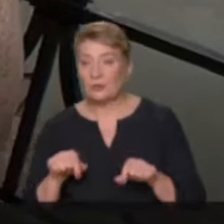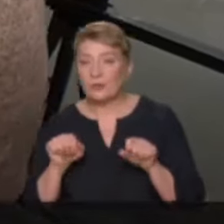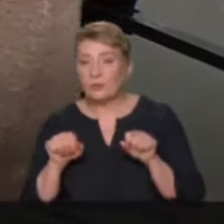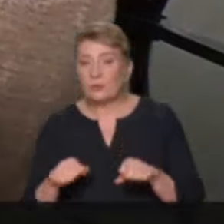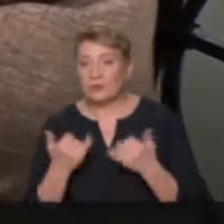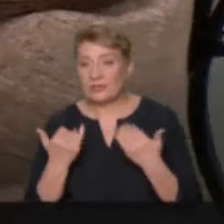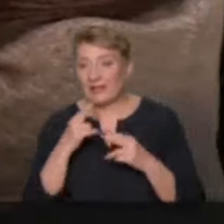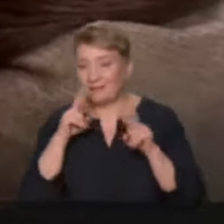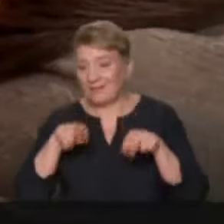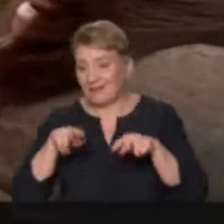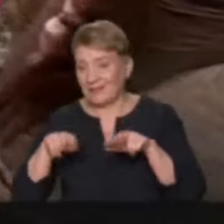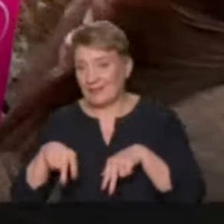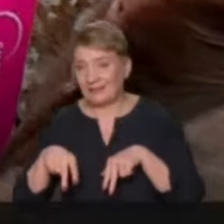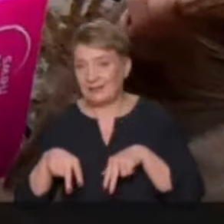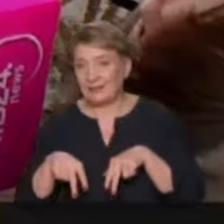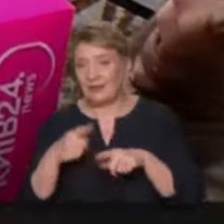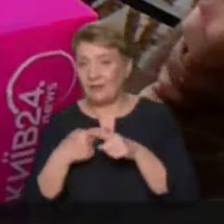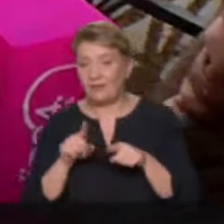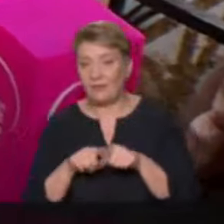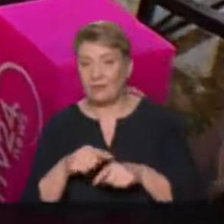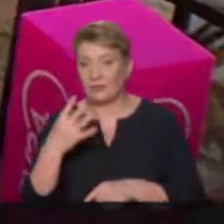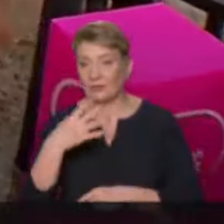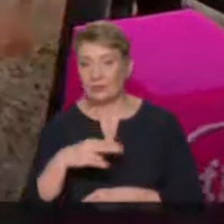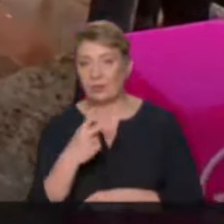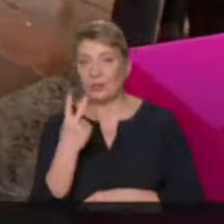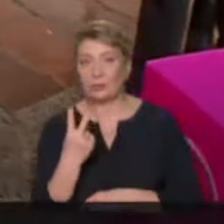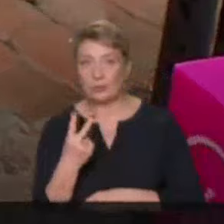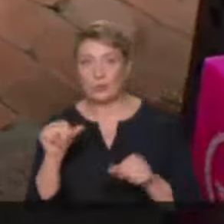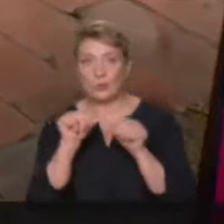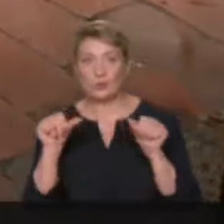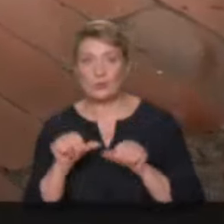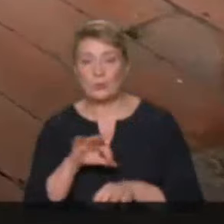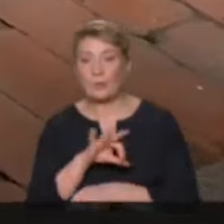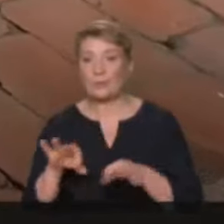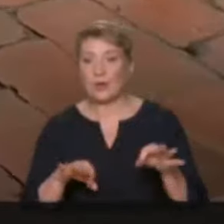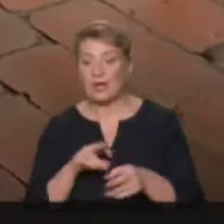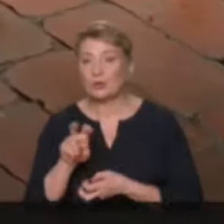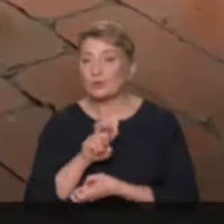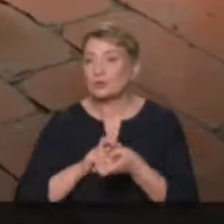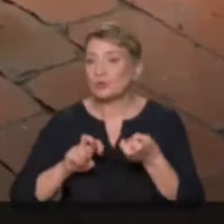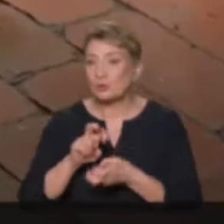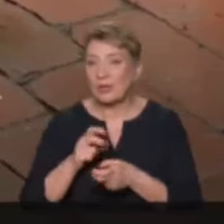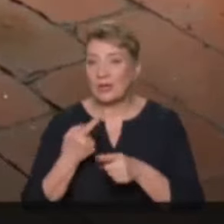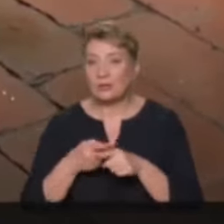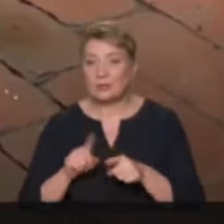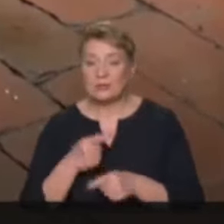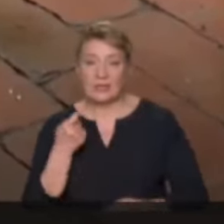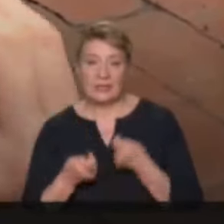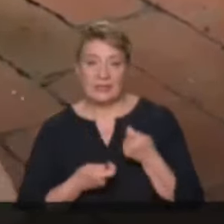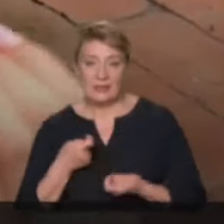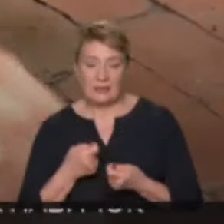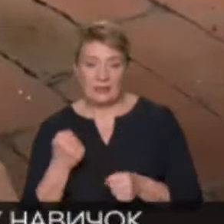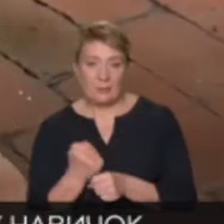розгледіти на власні очі ось цю 42-гу скульптурку проєкту «Шукай». В ось дуже детально